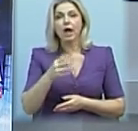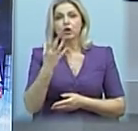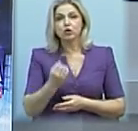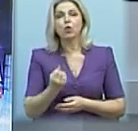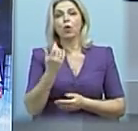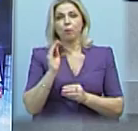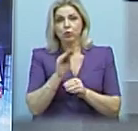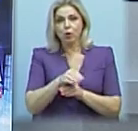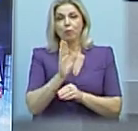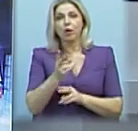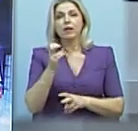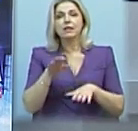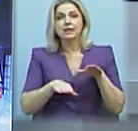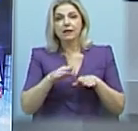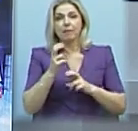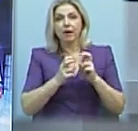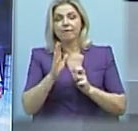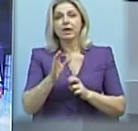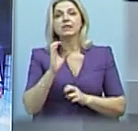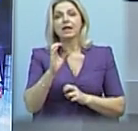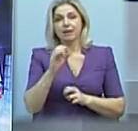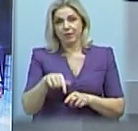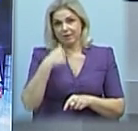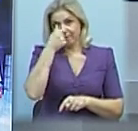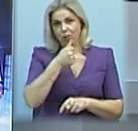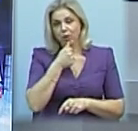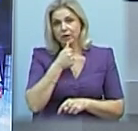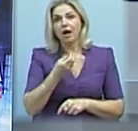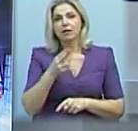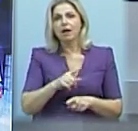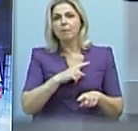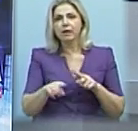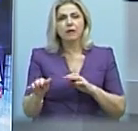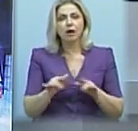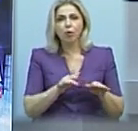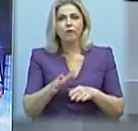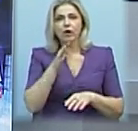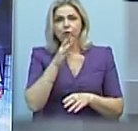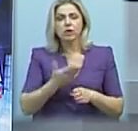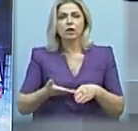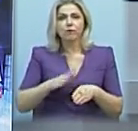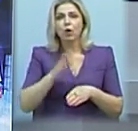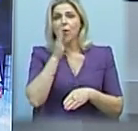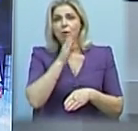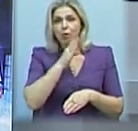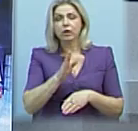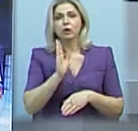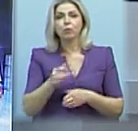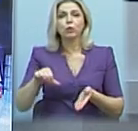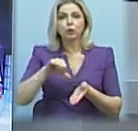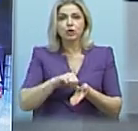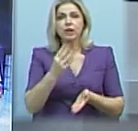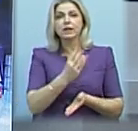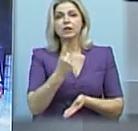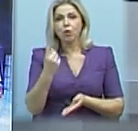буде доставлено на склад підприємств у вересні поточного року. Для оперативного реагування під час складних погодних умов залучить